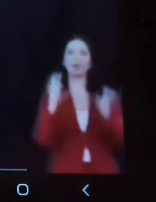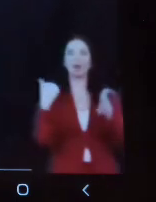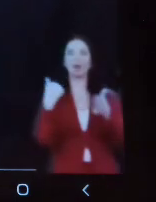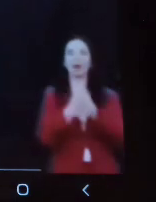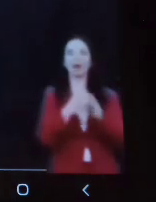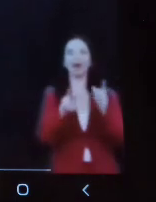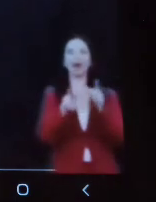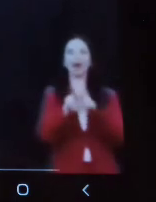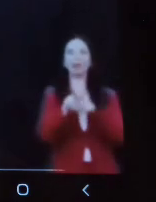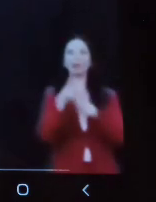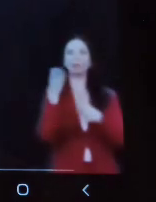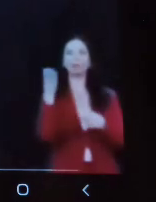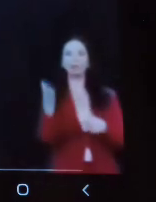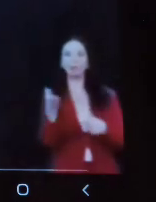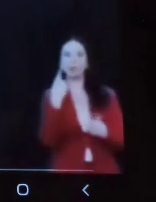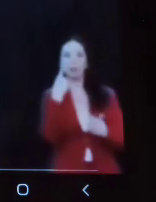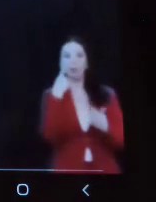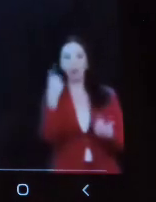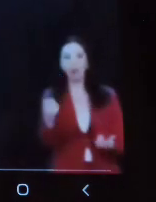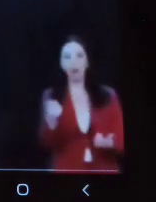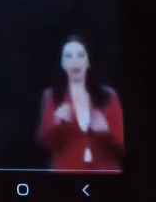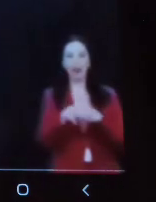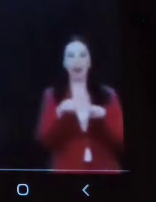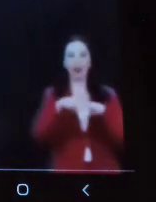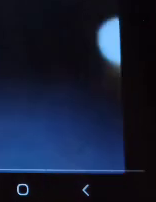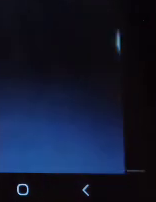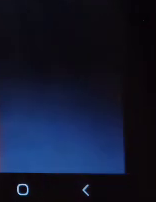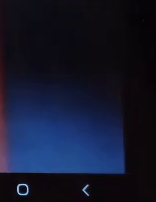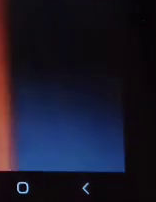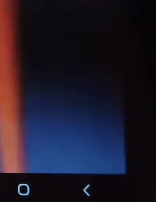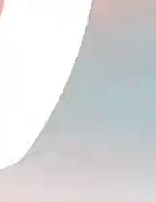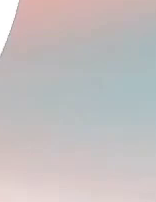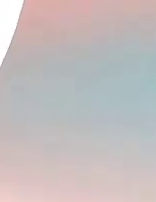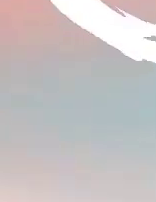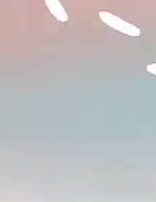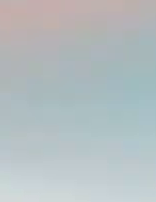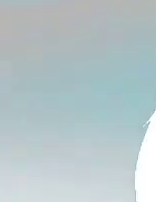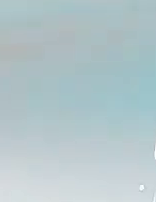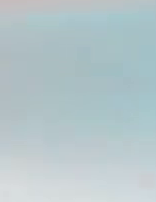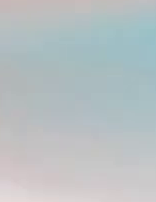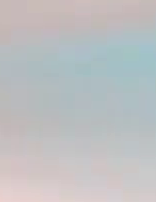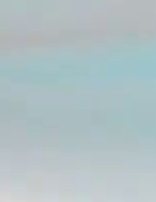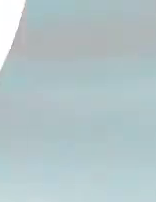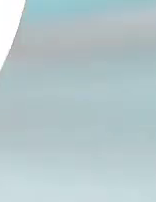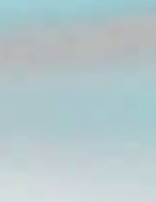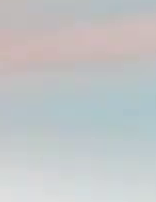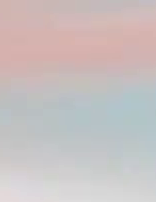Yapımcımız Necati Akpınar, you are the man. Hey, okay.